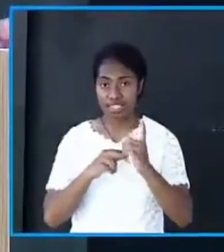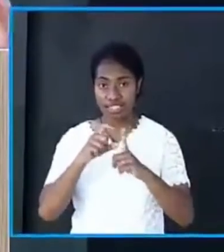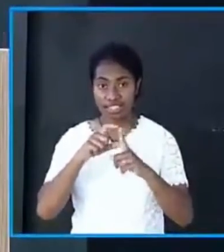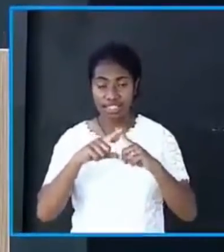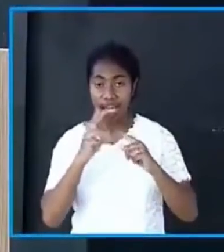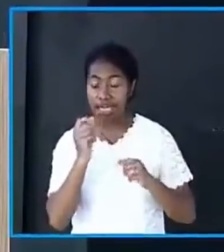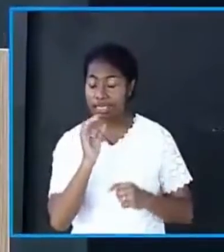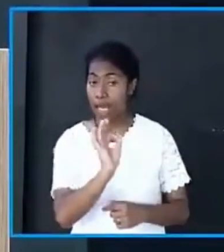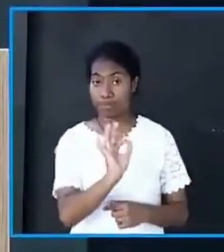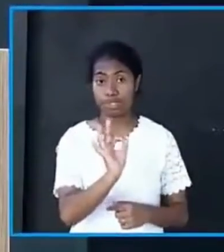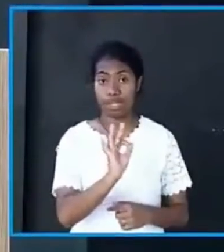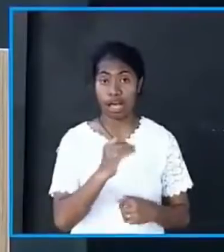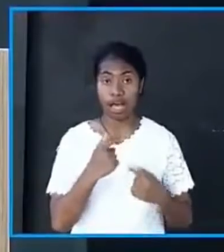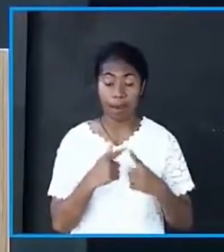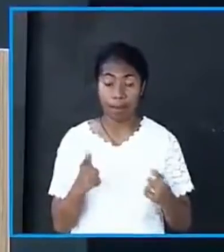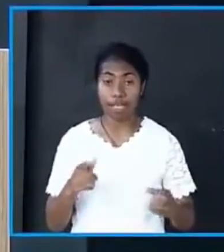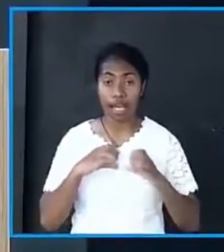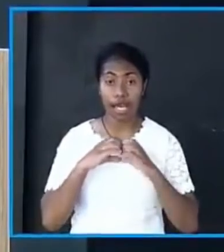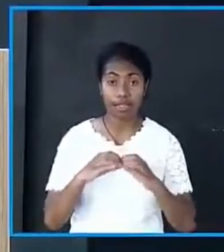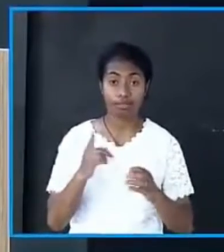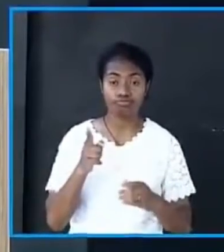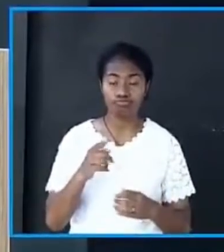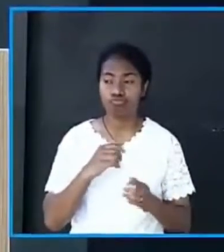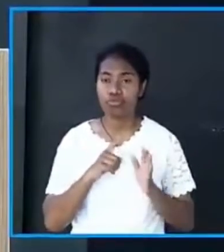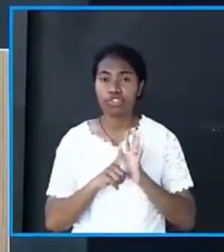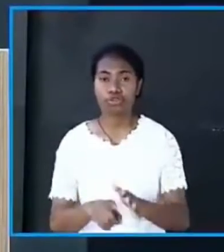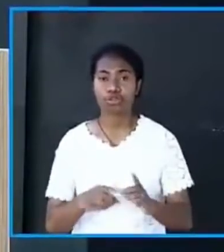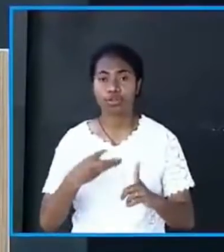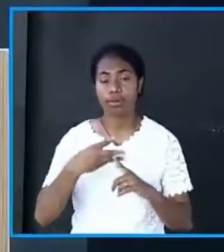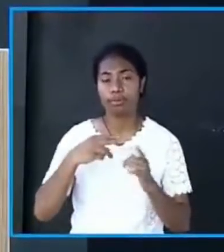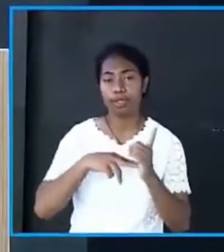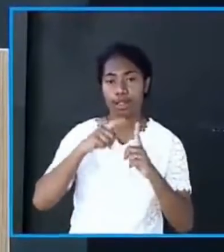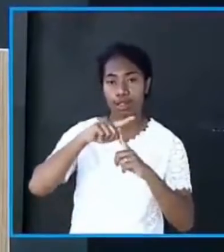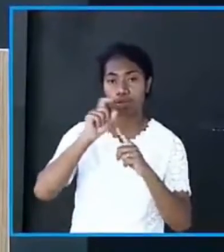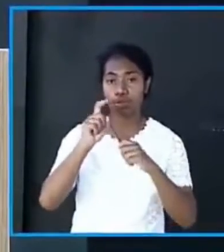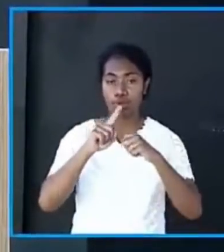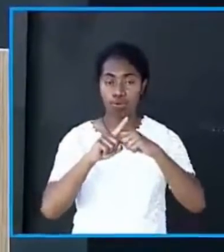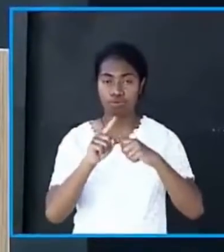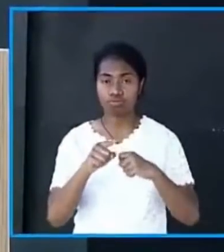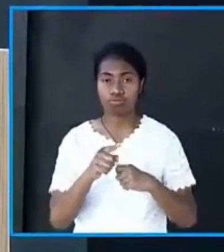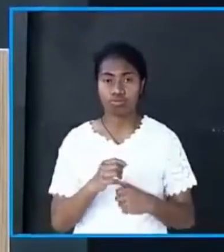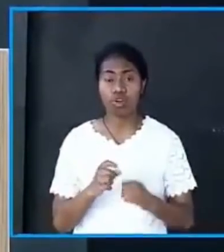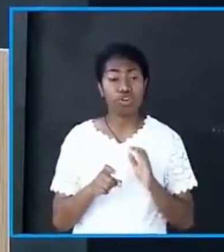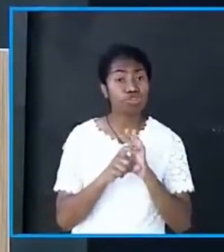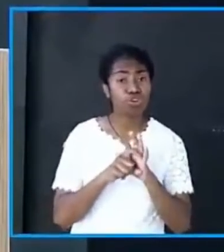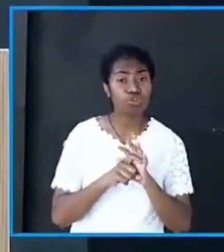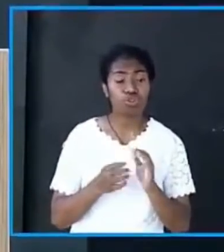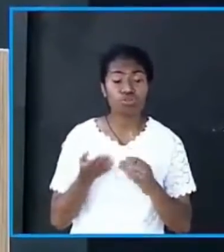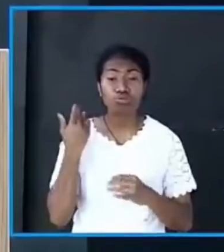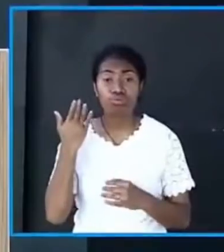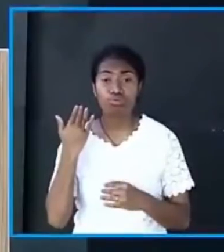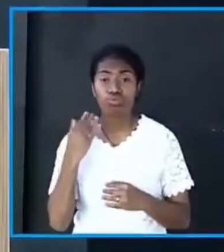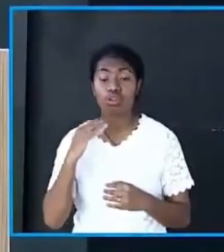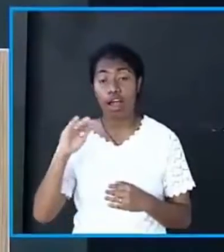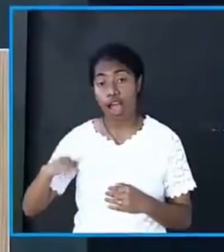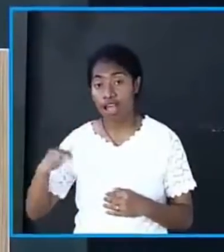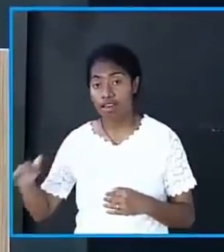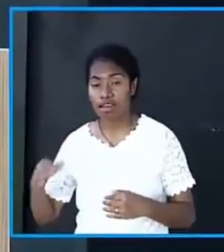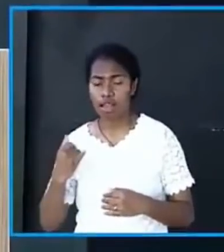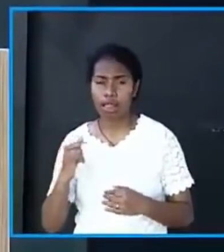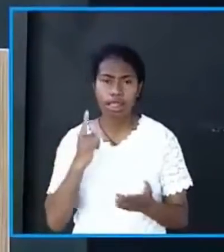nurani turut terbentuk dari lingkungan seorang anak yang dirumahnya